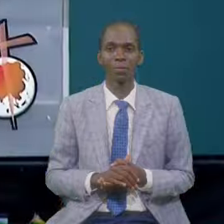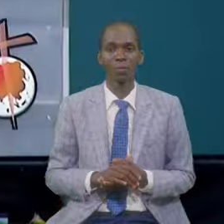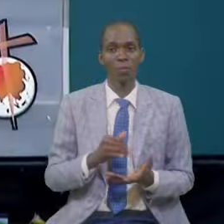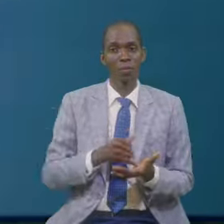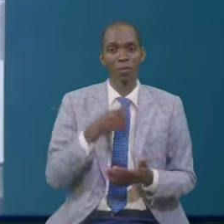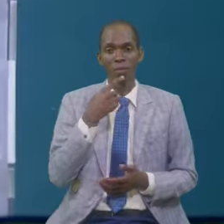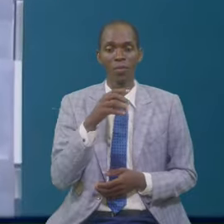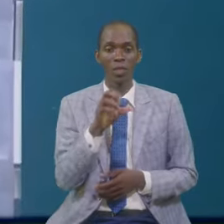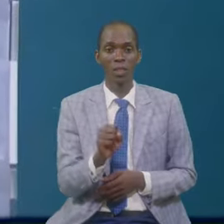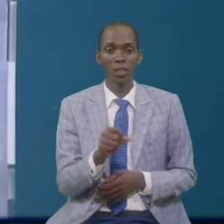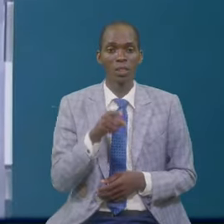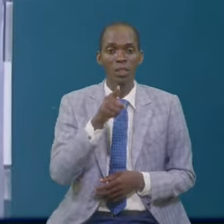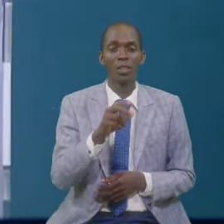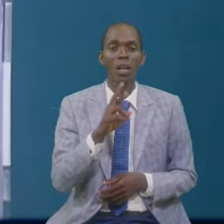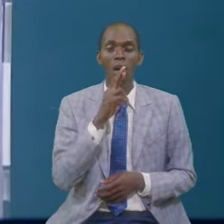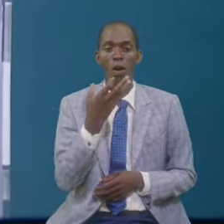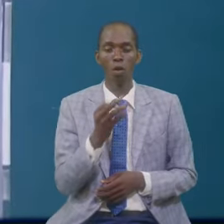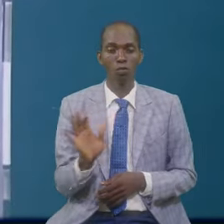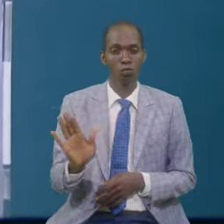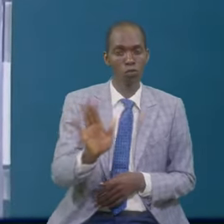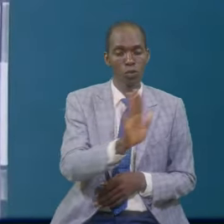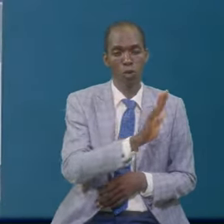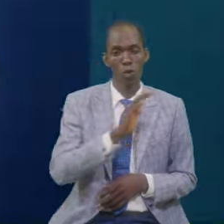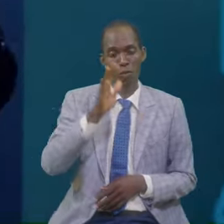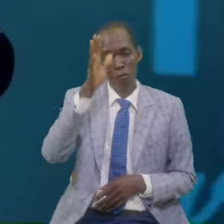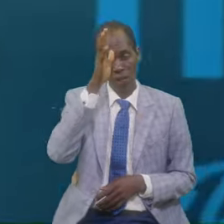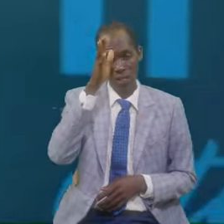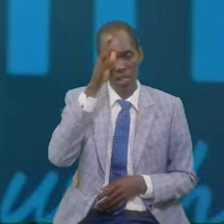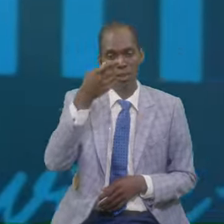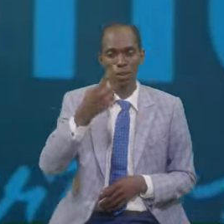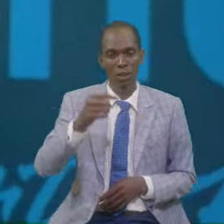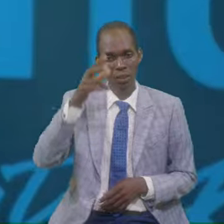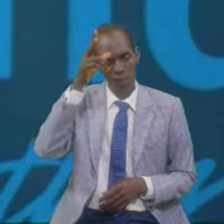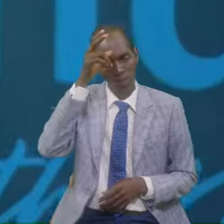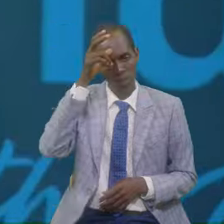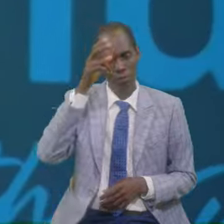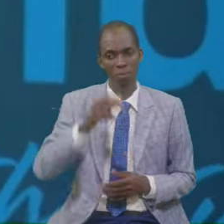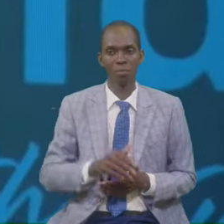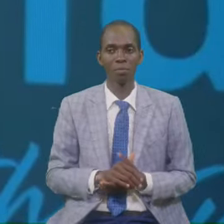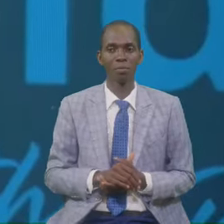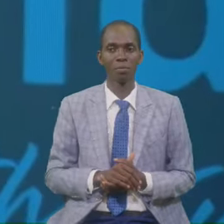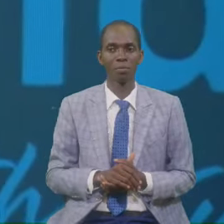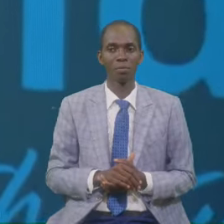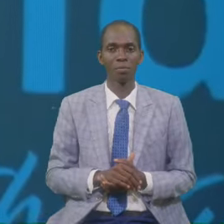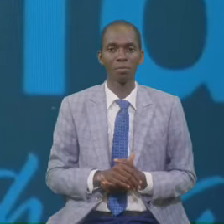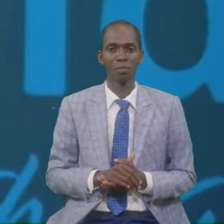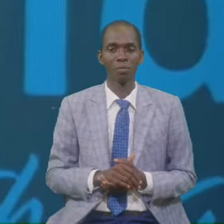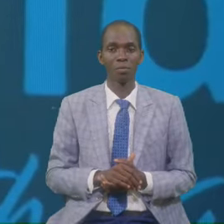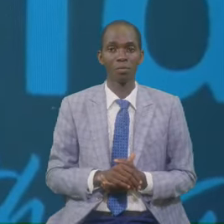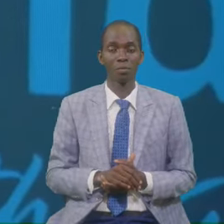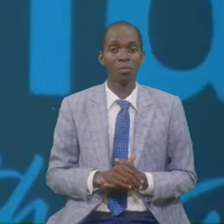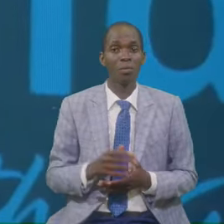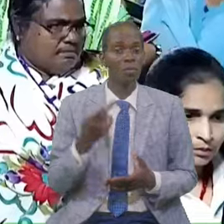of your father the devil. ఆయన అంటున్నాడు కదా, మీరు మీ తండ్రి అయిన అపవాది సంబంధులు. This was Jewish